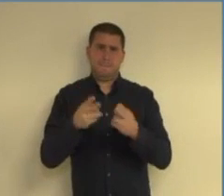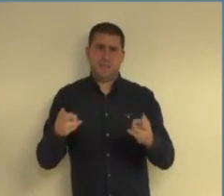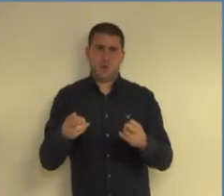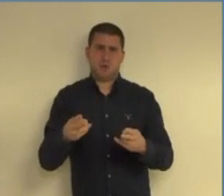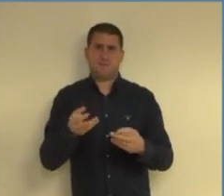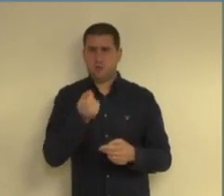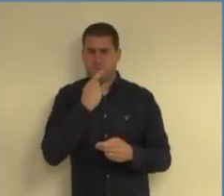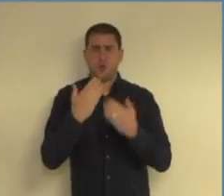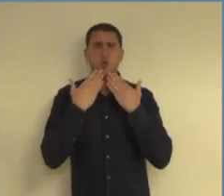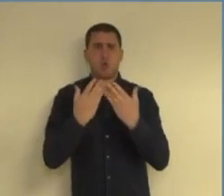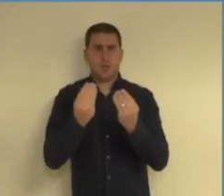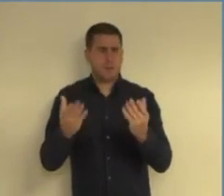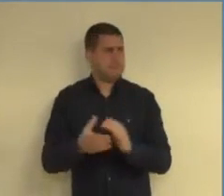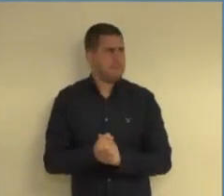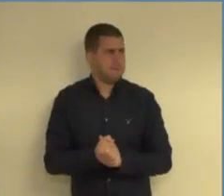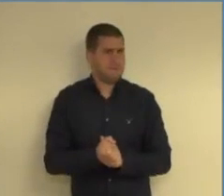תודה רבה לכם.